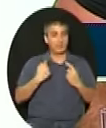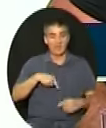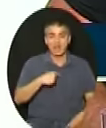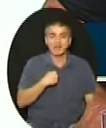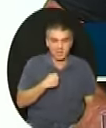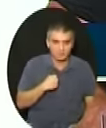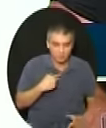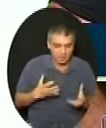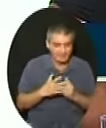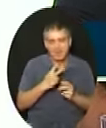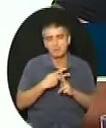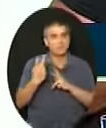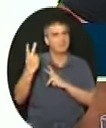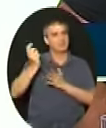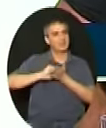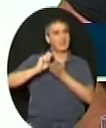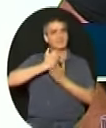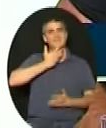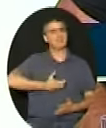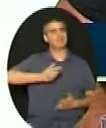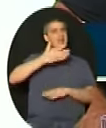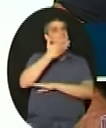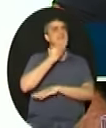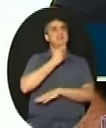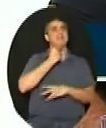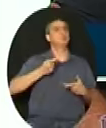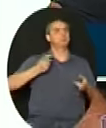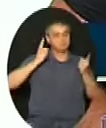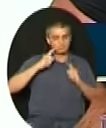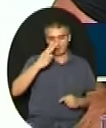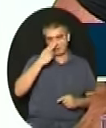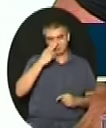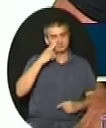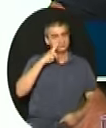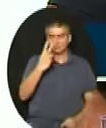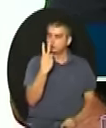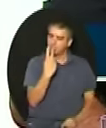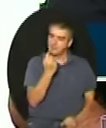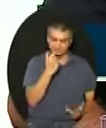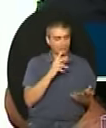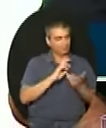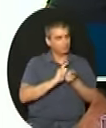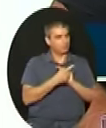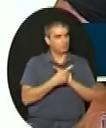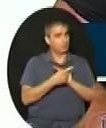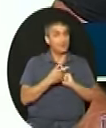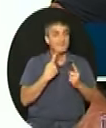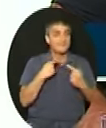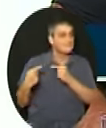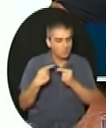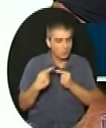אנחנו, כחברת מופת שעליה כתב הרצל את מדינת היהודים, צריכים לנסות להסתכל על עצמנו קצת אחרת, וגם כאשר ישנו